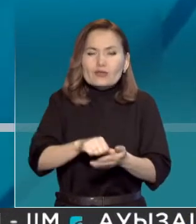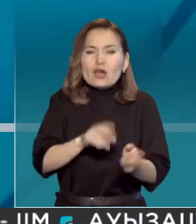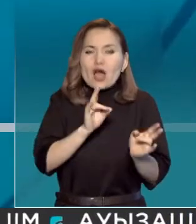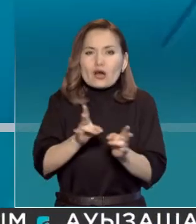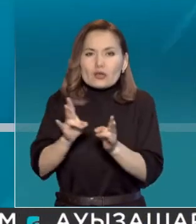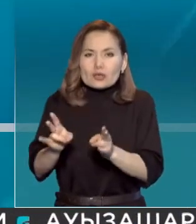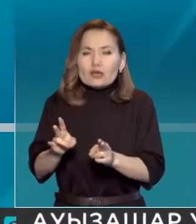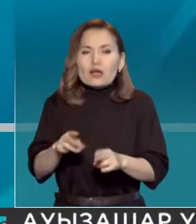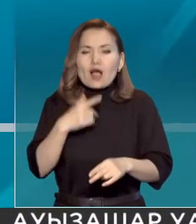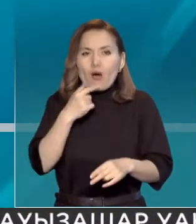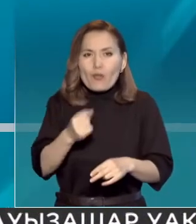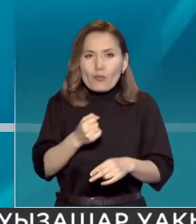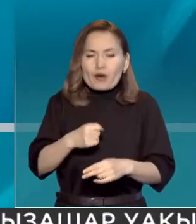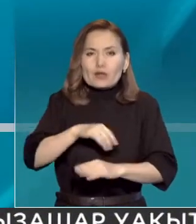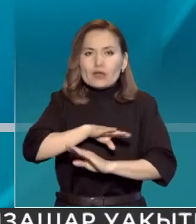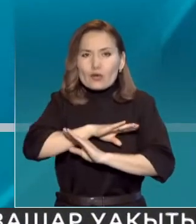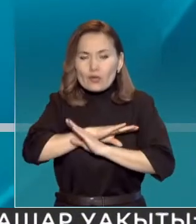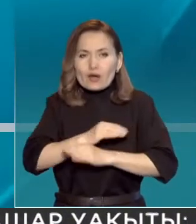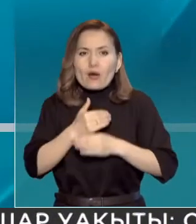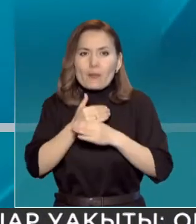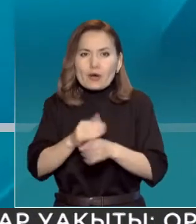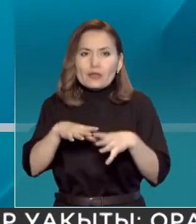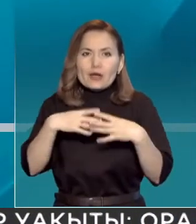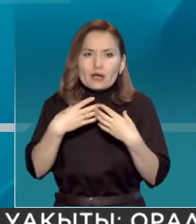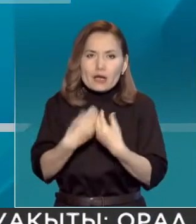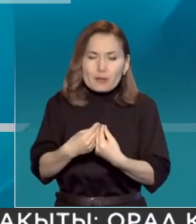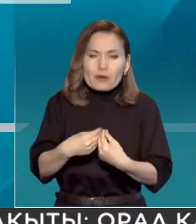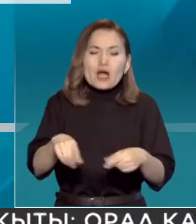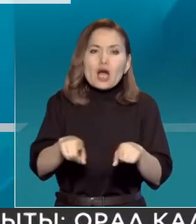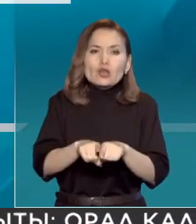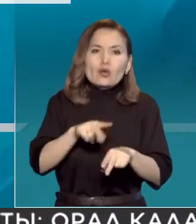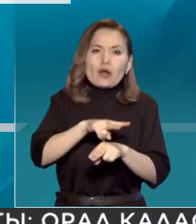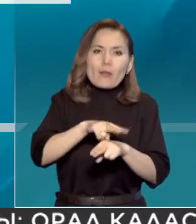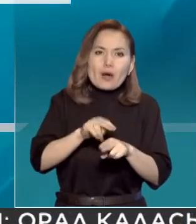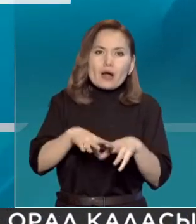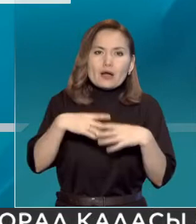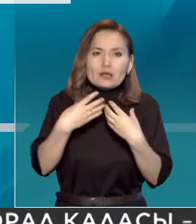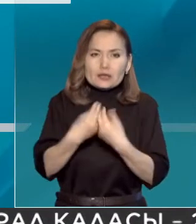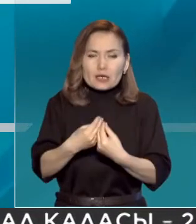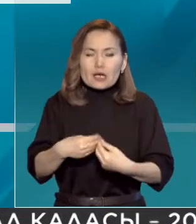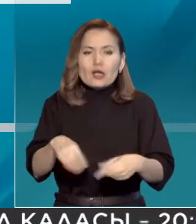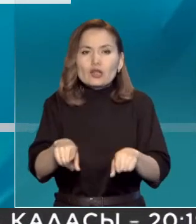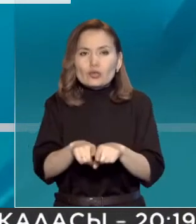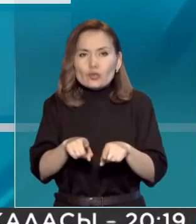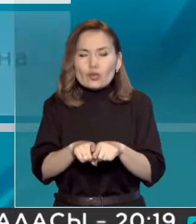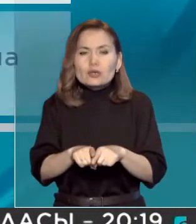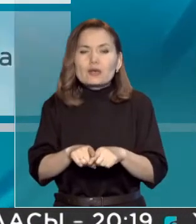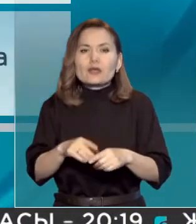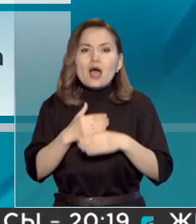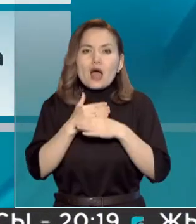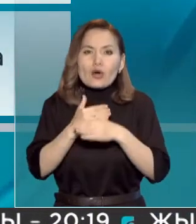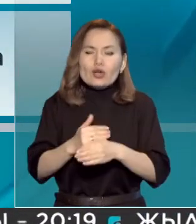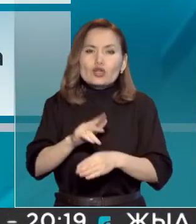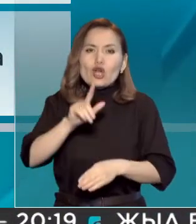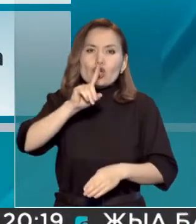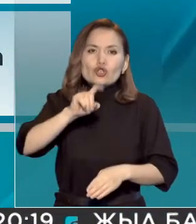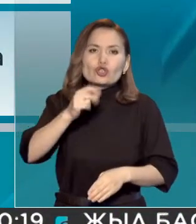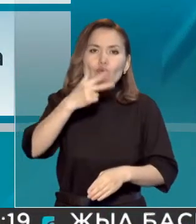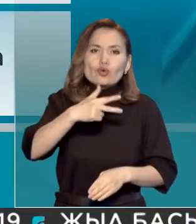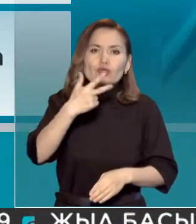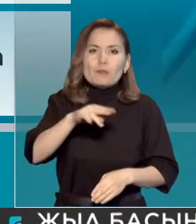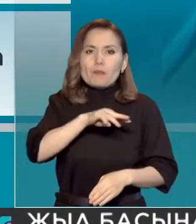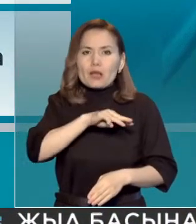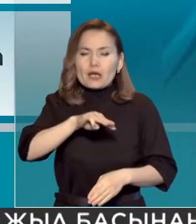көмек берілді. Оның ішінде қаза тапқан әскери қызметкерлердің ішкі істер және ұлттық қауіпсіздік органдары қызметкерлердің отбасына